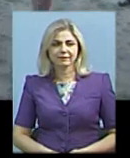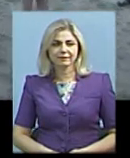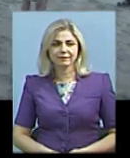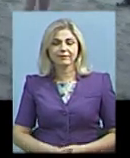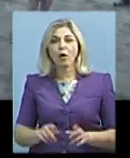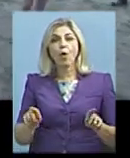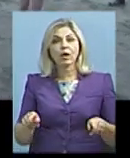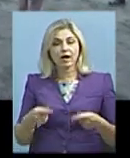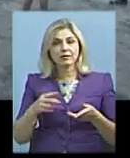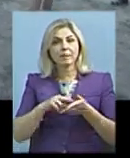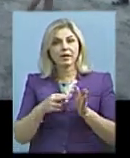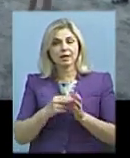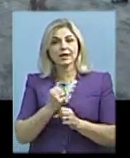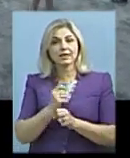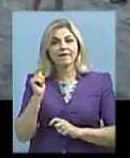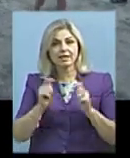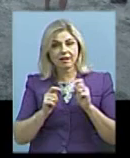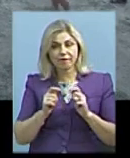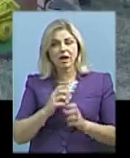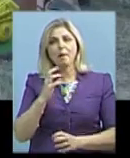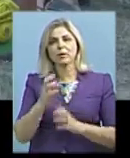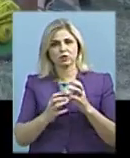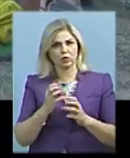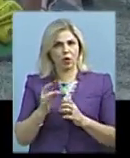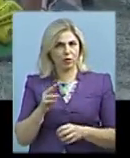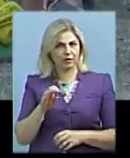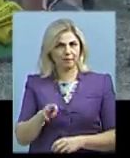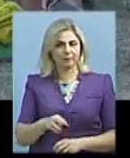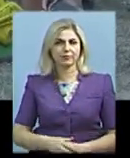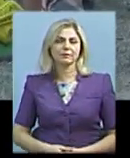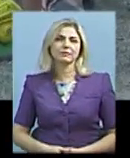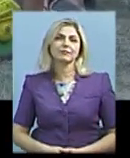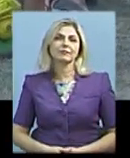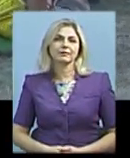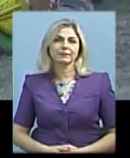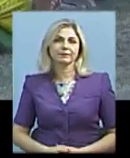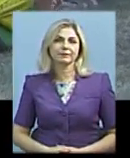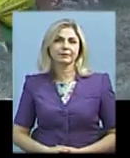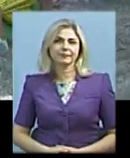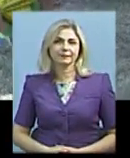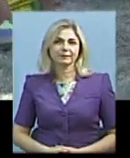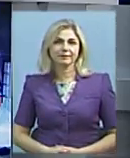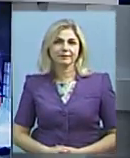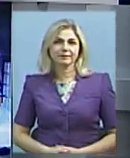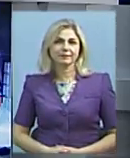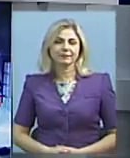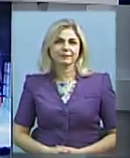Завтра планують зробити фестиваль міжнародним. Світлана Кльосова, Олександр Пан, телевізійні новини Миколаївщини.